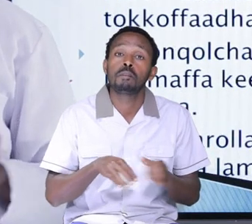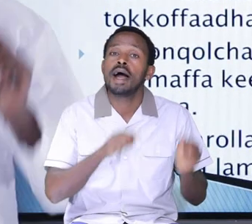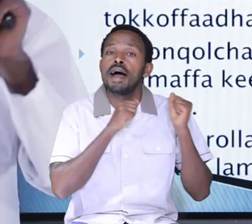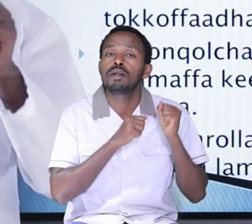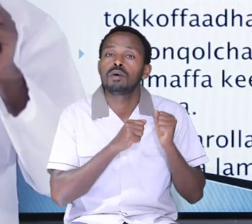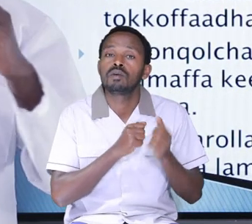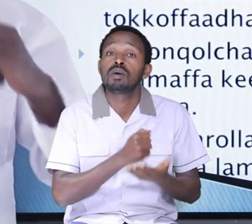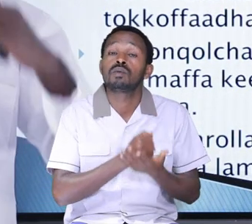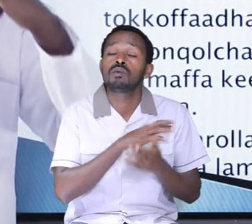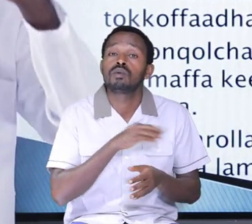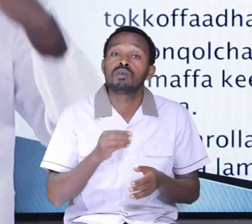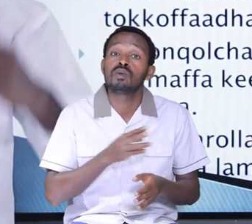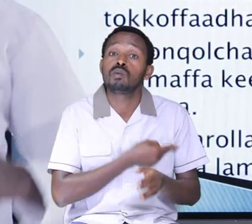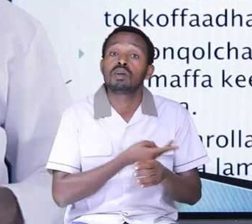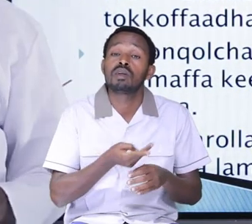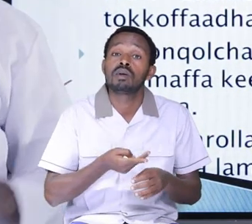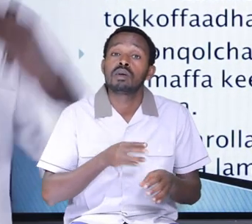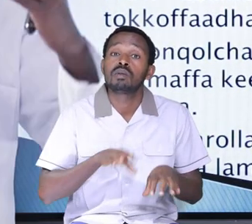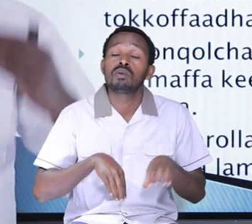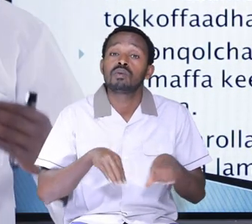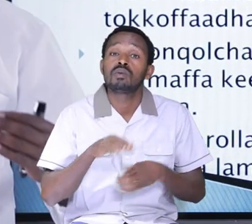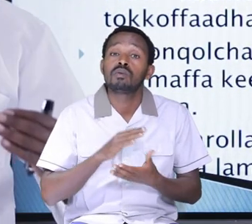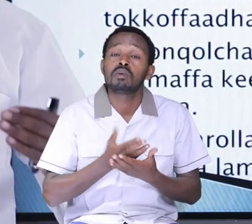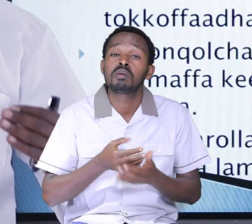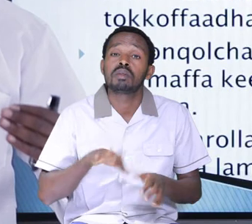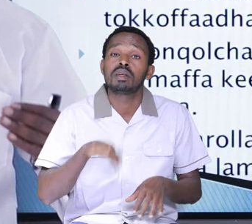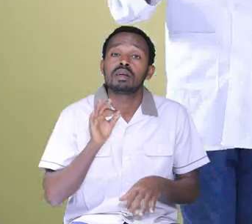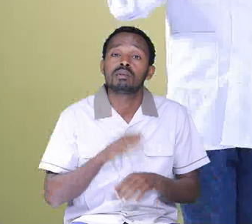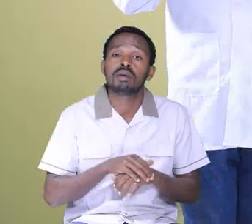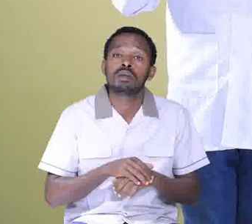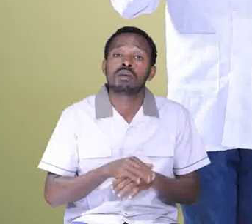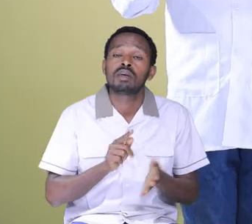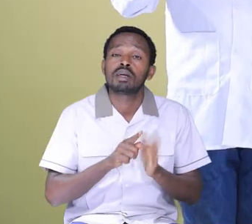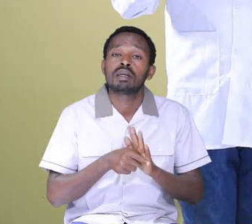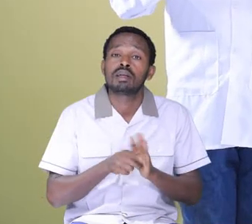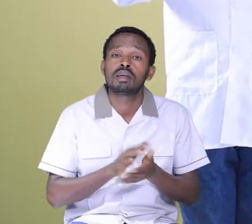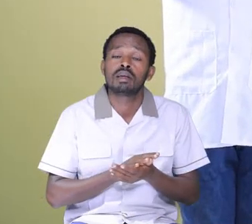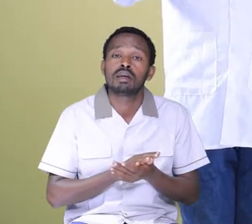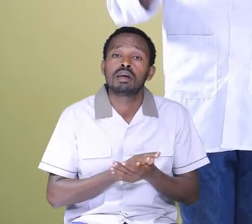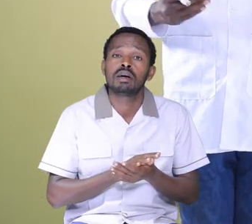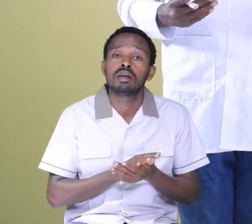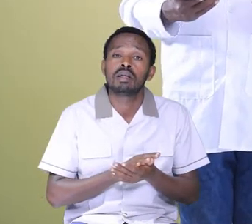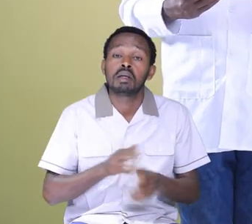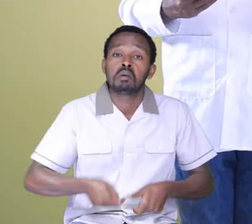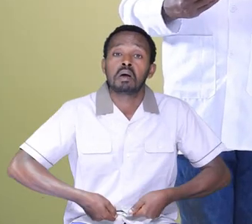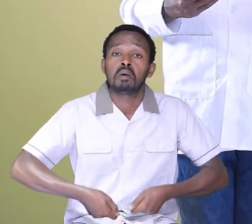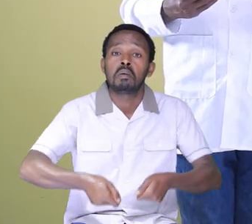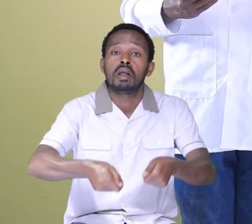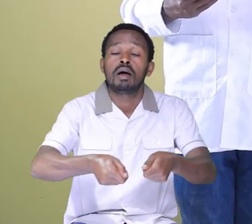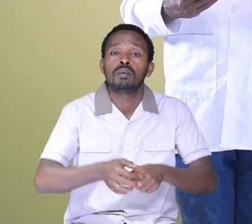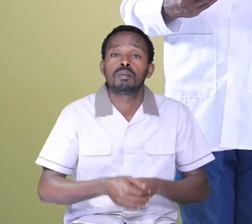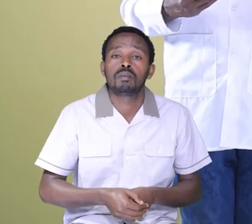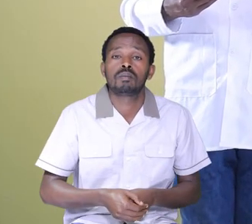ba'aan utubduu fi humna sochooftuu gidduutti argama jechuudha. Fakkeenyaaf kanneen akka karollaa fudhachuu ni